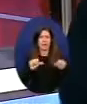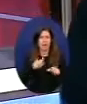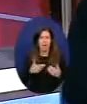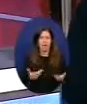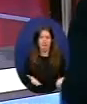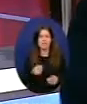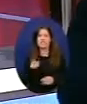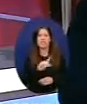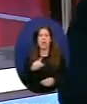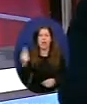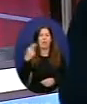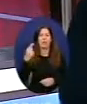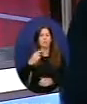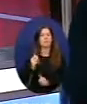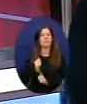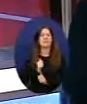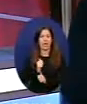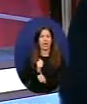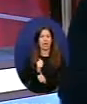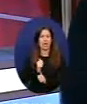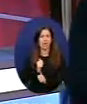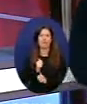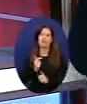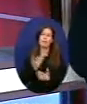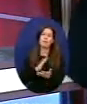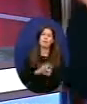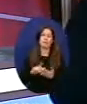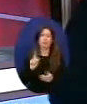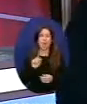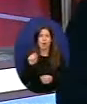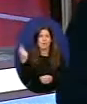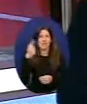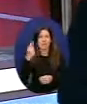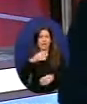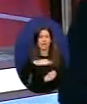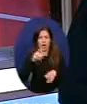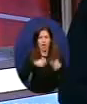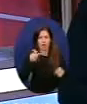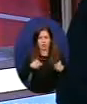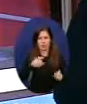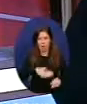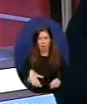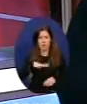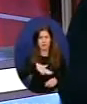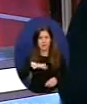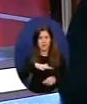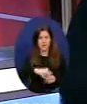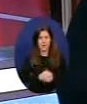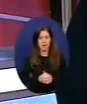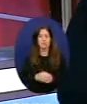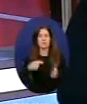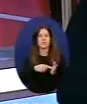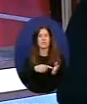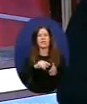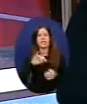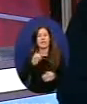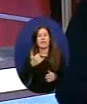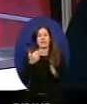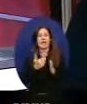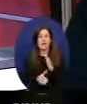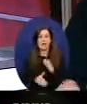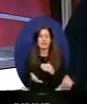איומים צבאיים במובן הפשוט של המילה, הם איום על אוכלוסייה, כן, איומים במובן היותר רחב של הביטחון. לכן, כן חסרה